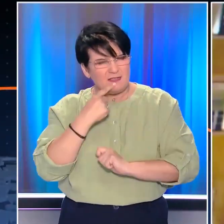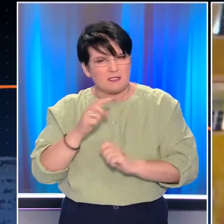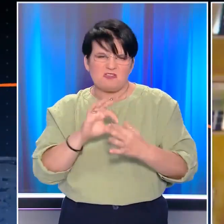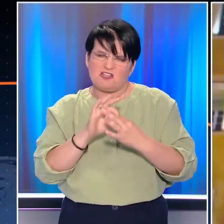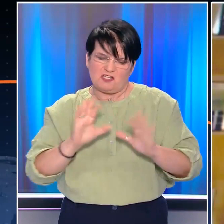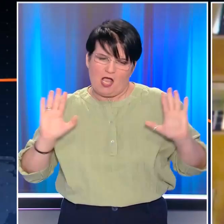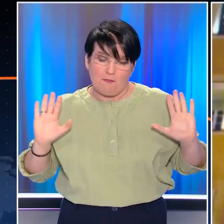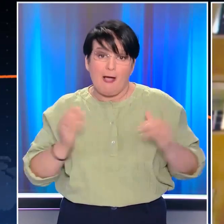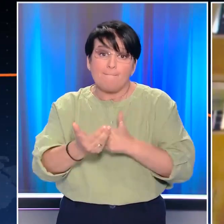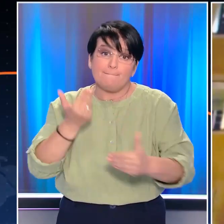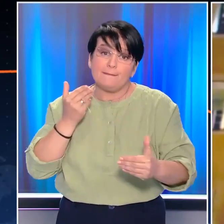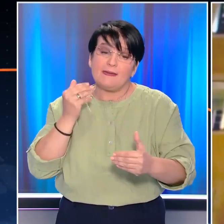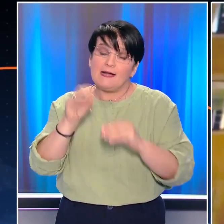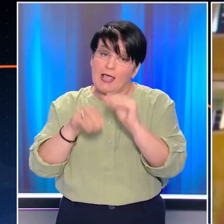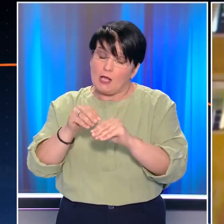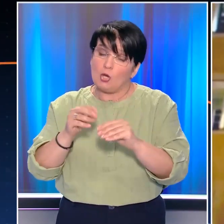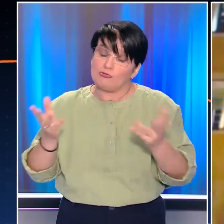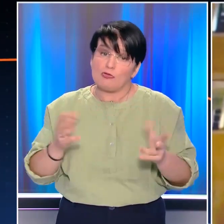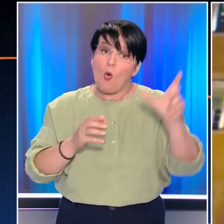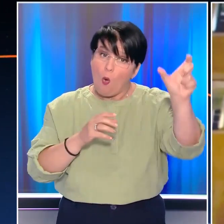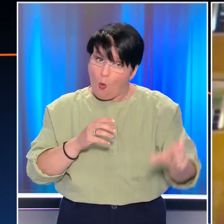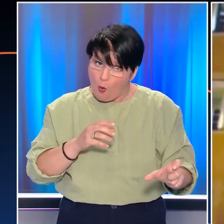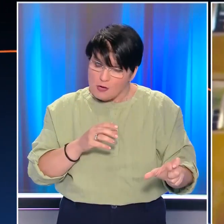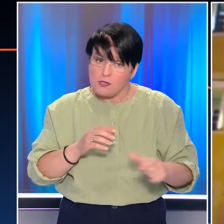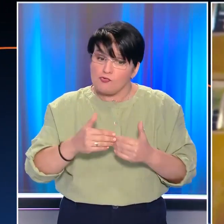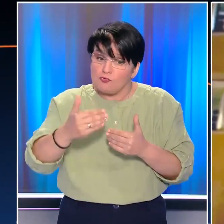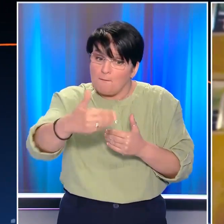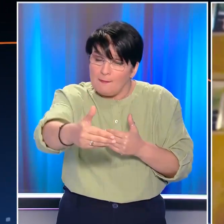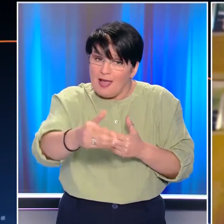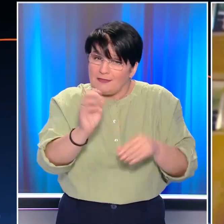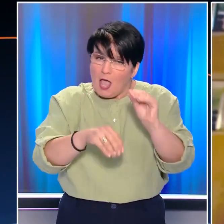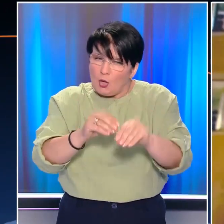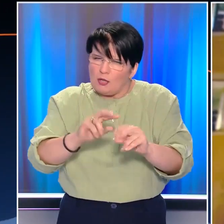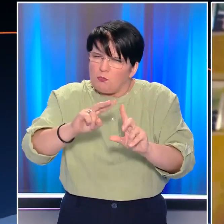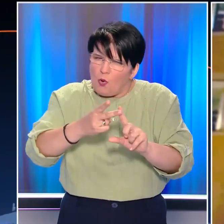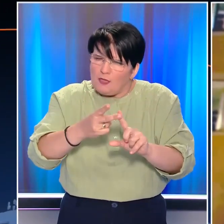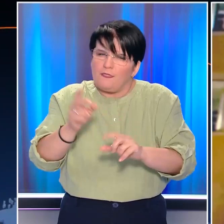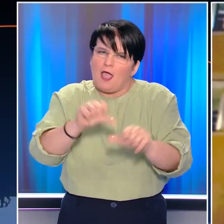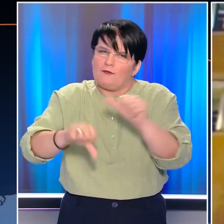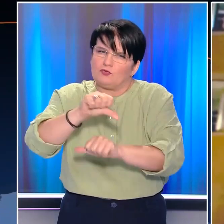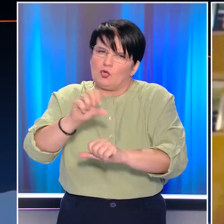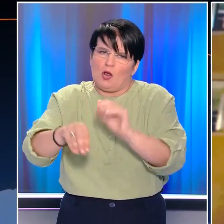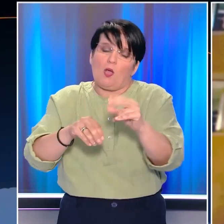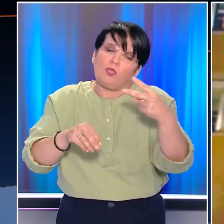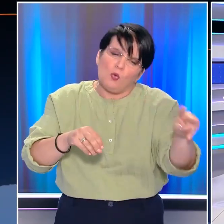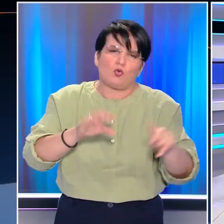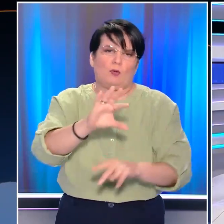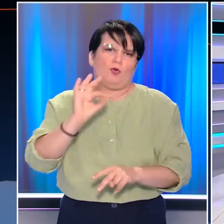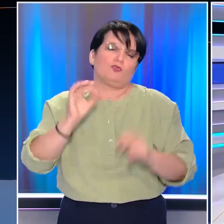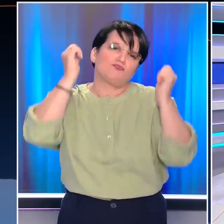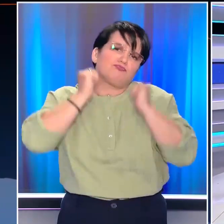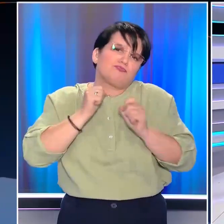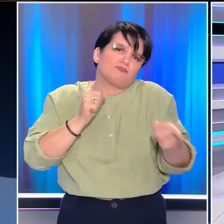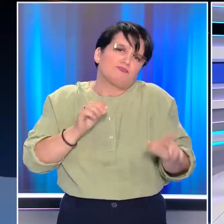δεν συνεργάζεται. Άρα, αν αναλάβει ο ίδιος να οδηγηθεί η χώρα σε δεύτερες κάλπες, θα είναι μια δική του επιλογή, θα τη χρεωθεί. Ξέρω